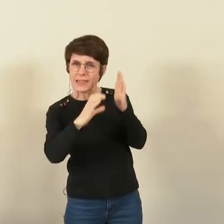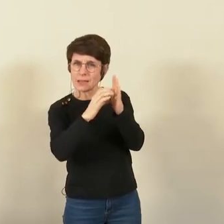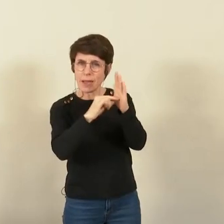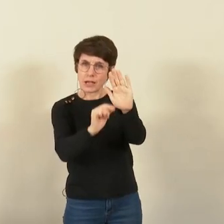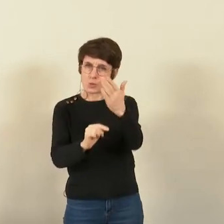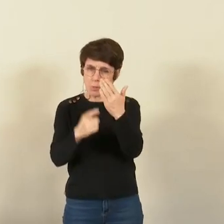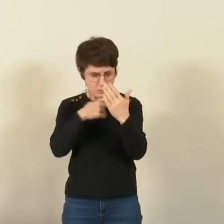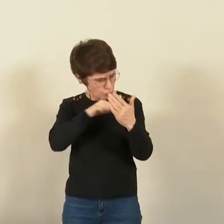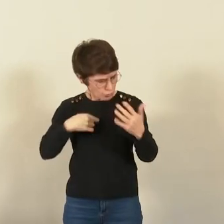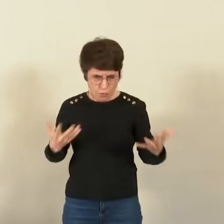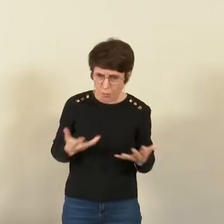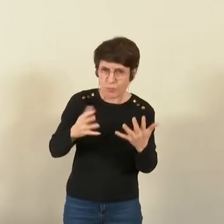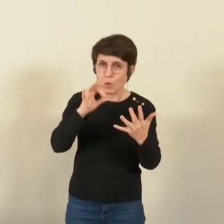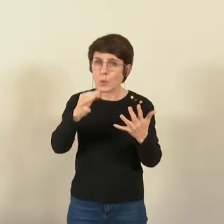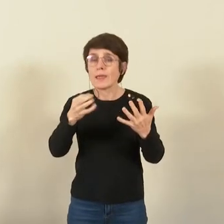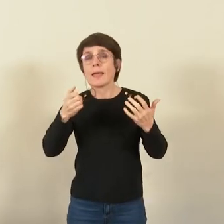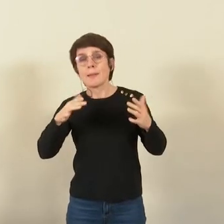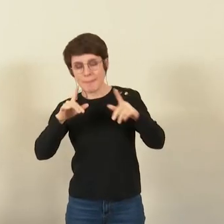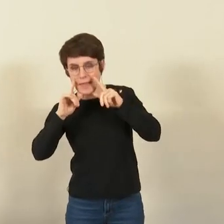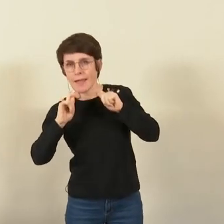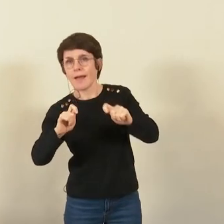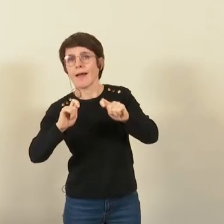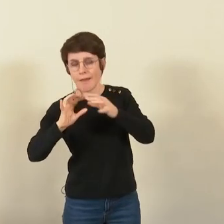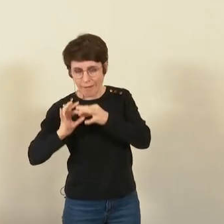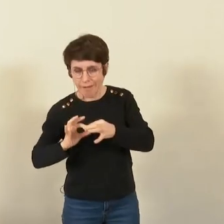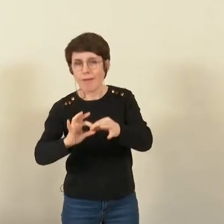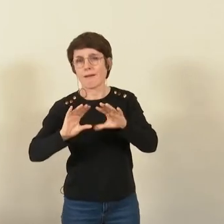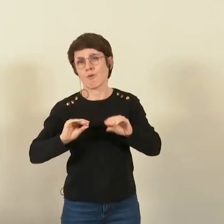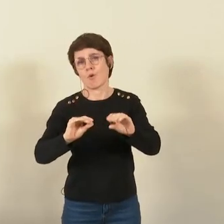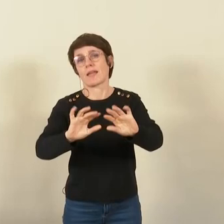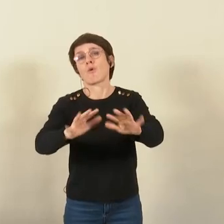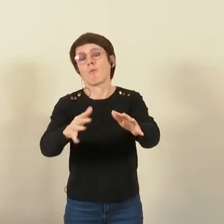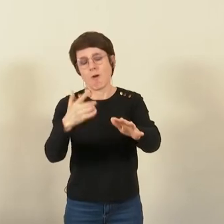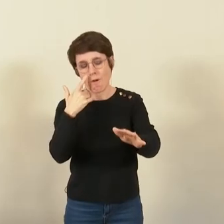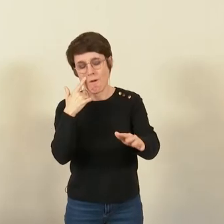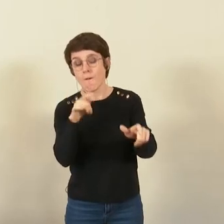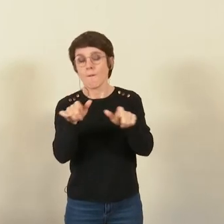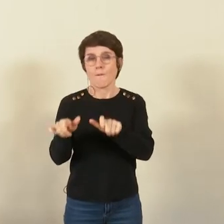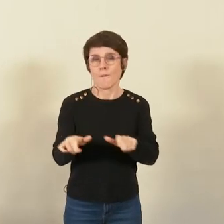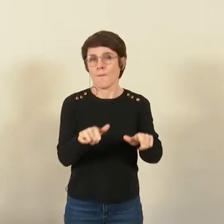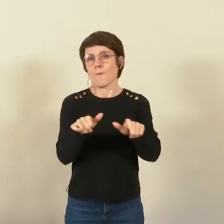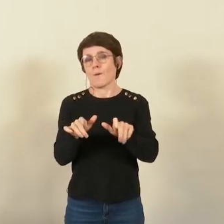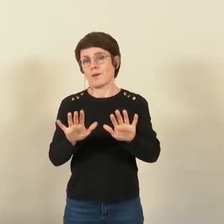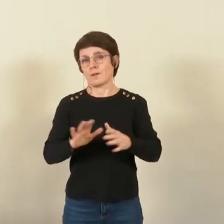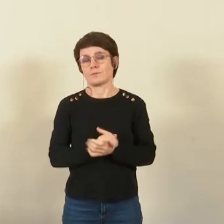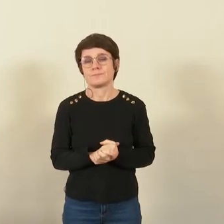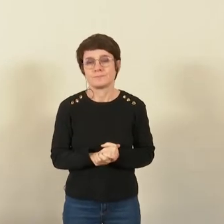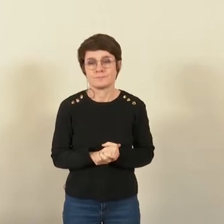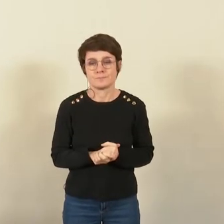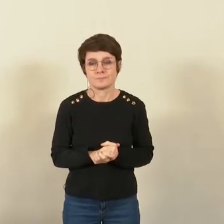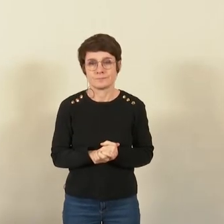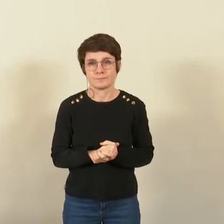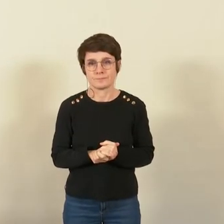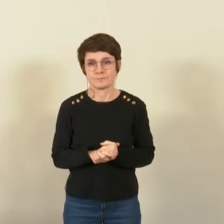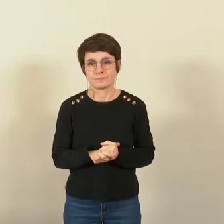sont présentées mais nous serons attentifs à la manière dont elles se traduiront en actes concret pour améliorer la vie de nos concitoyennes et